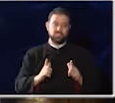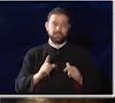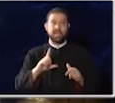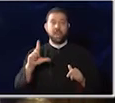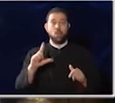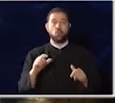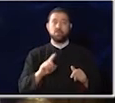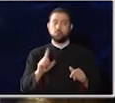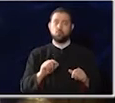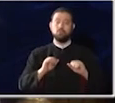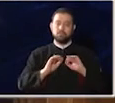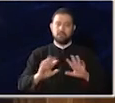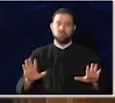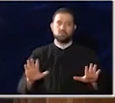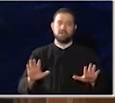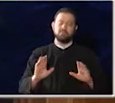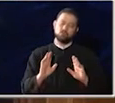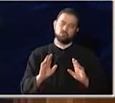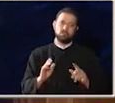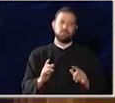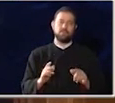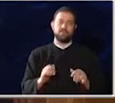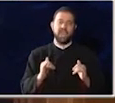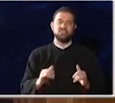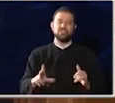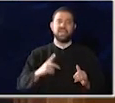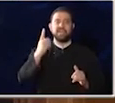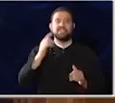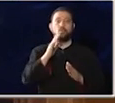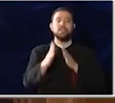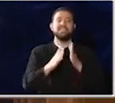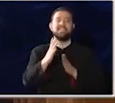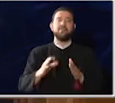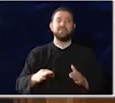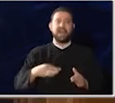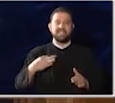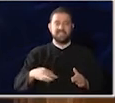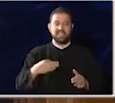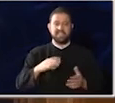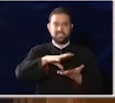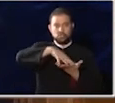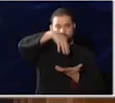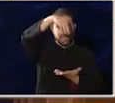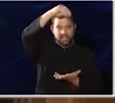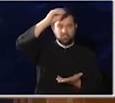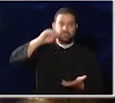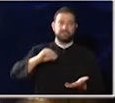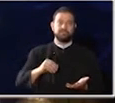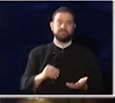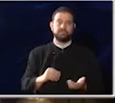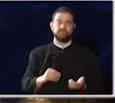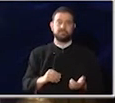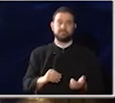așteptare a Lui, nu renunțăm și acesta este un semn al sănătății sufletești.